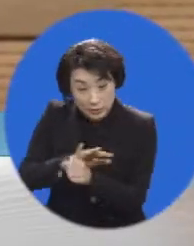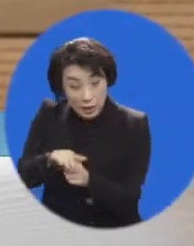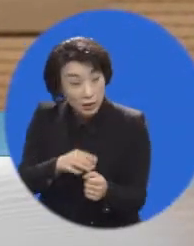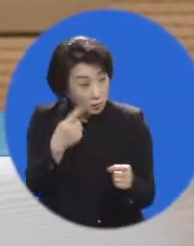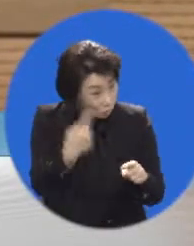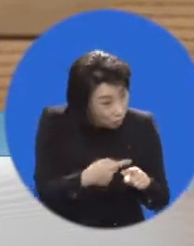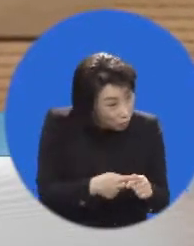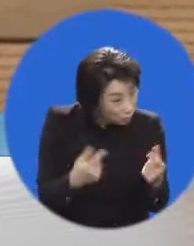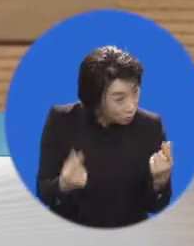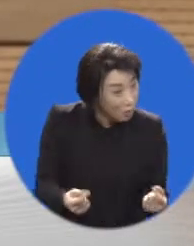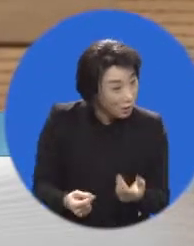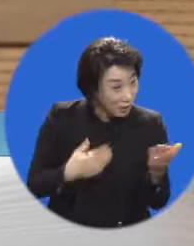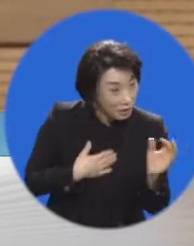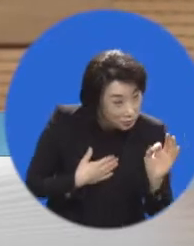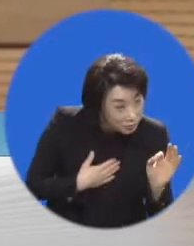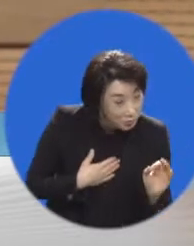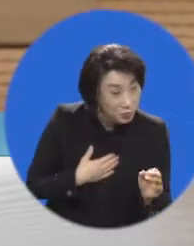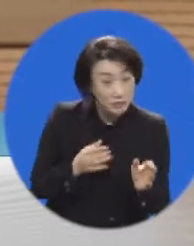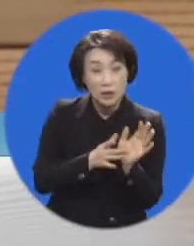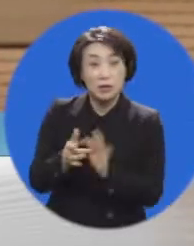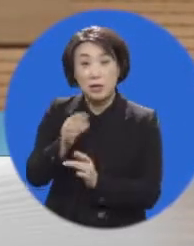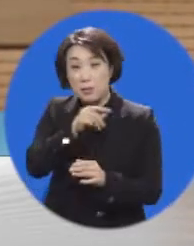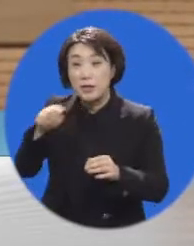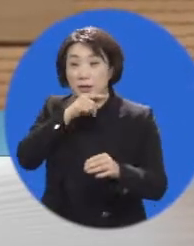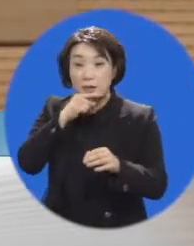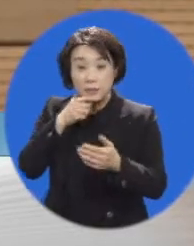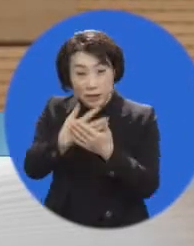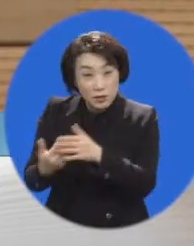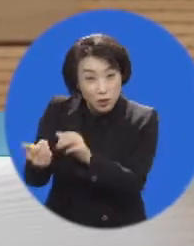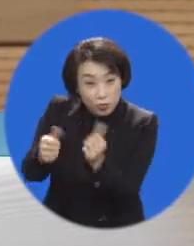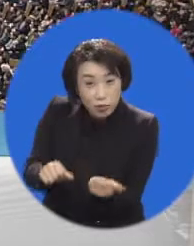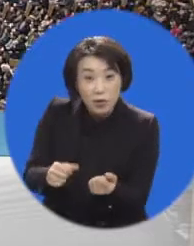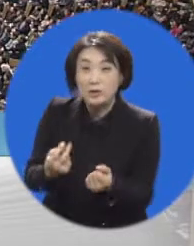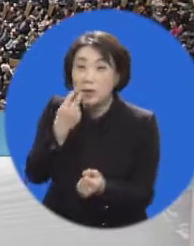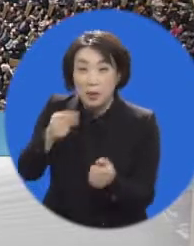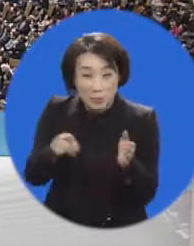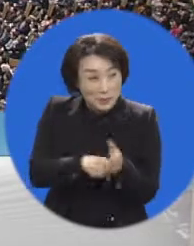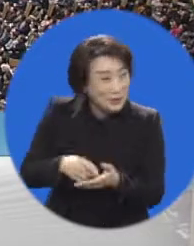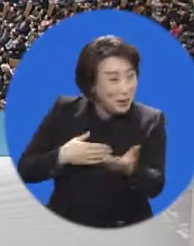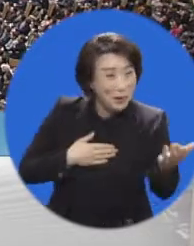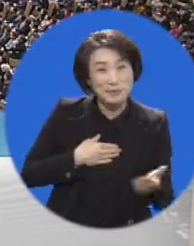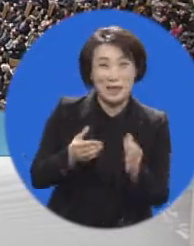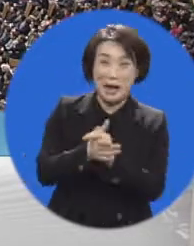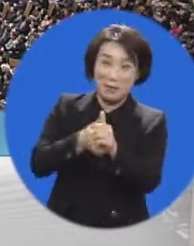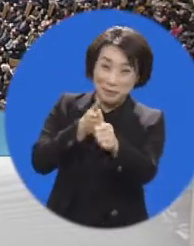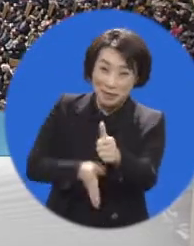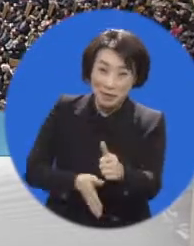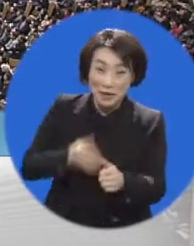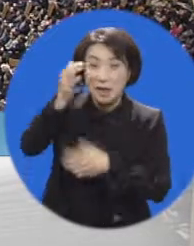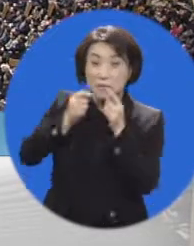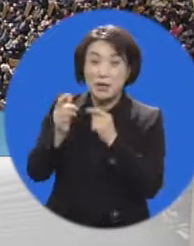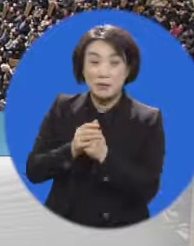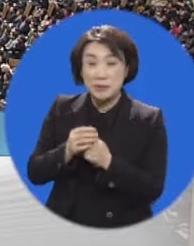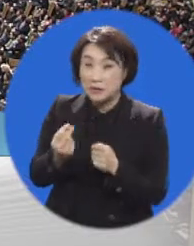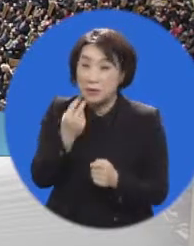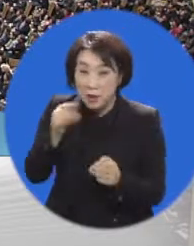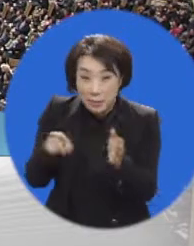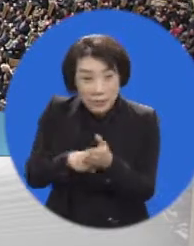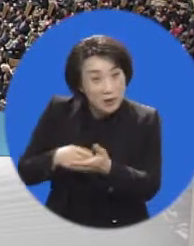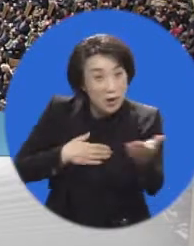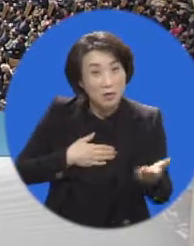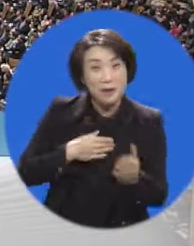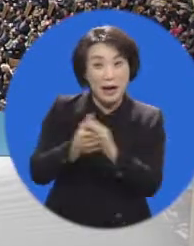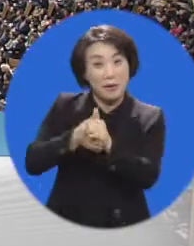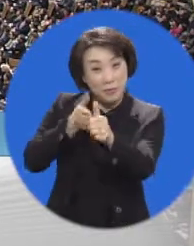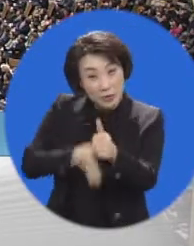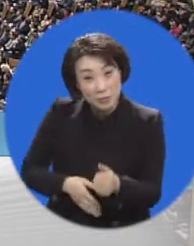말이야. 예수님의 흘린 피가 생명이라고 믿으시면 아멘합시다. 하나님 말씀이 생명이라고 믿으시면